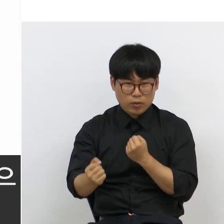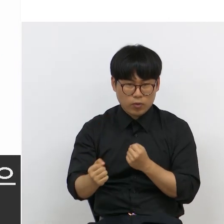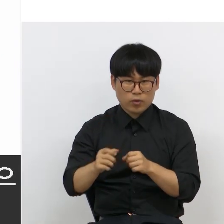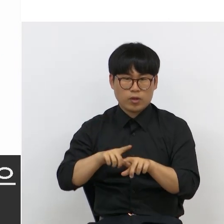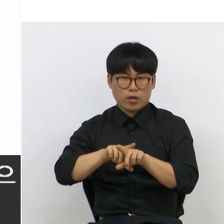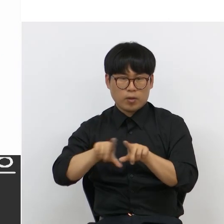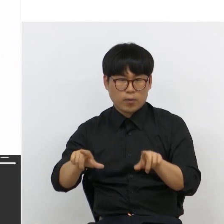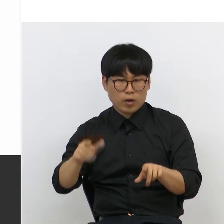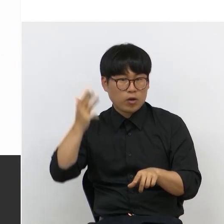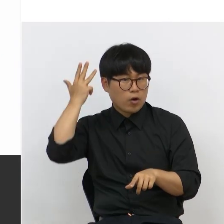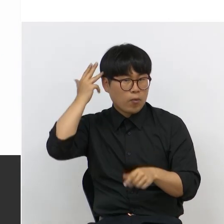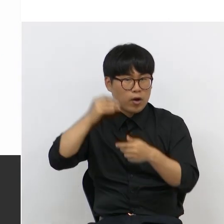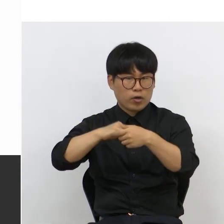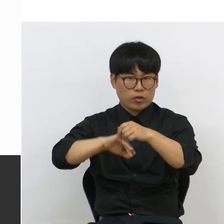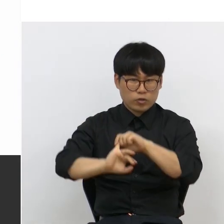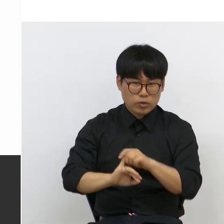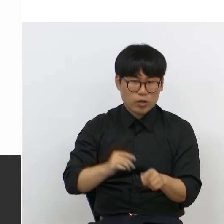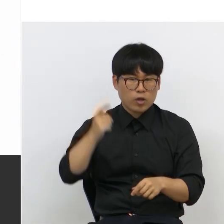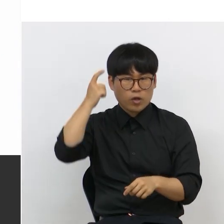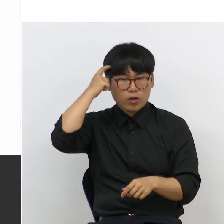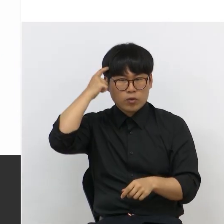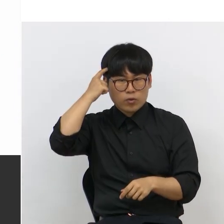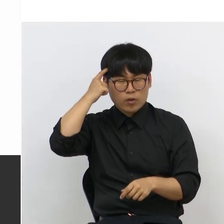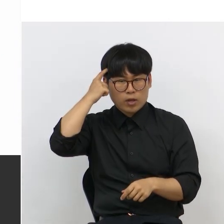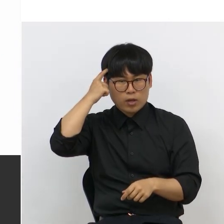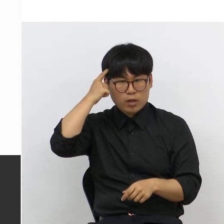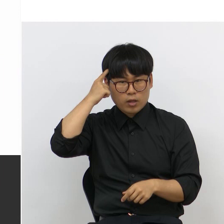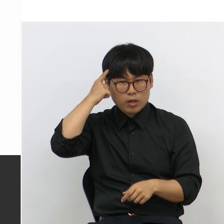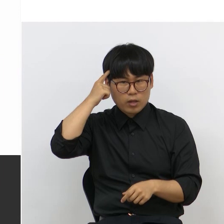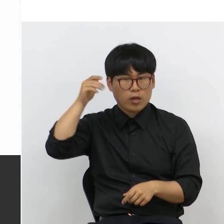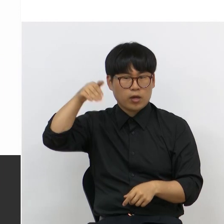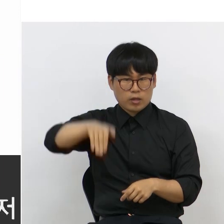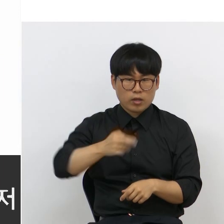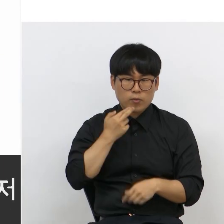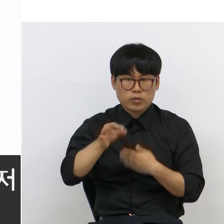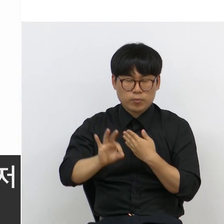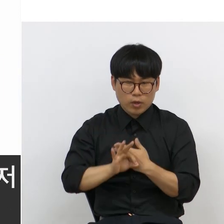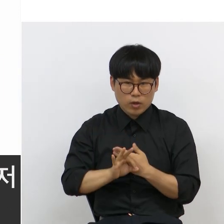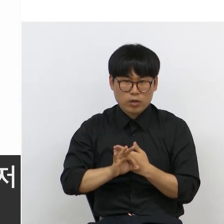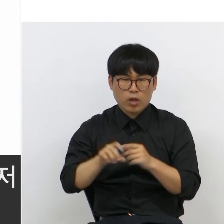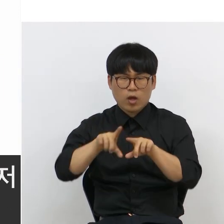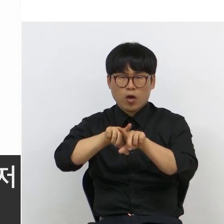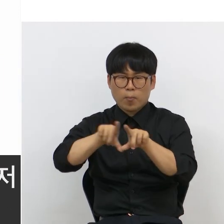와우 기형이나 인지 기능 저하가 없으면 여기 쳐있는 점처럼 정상